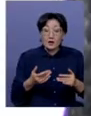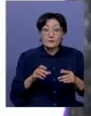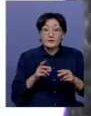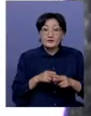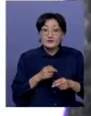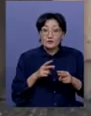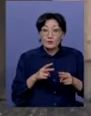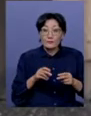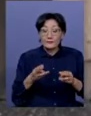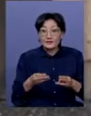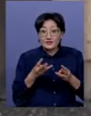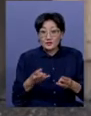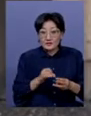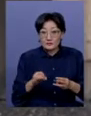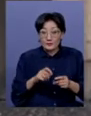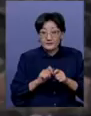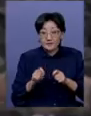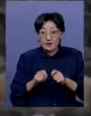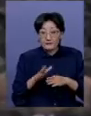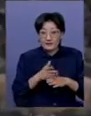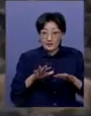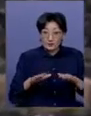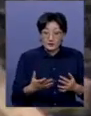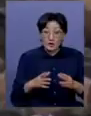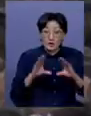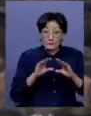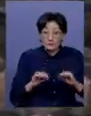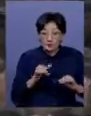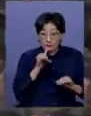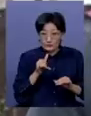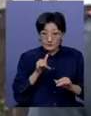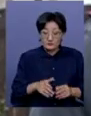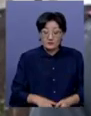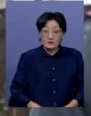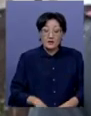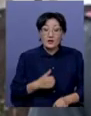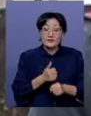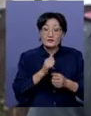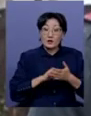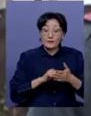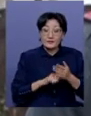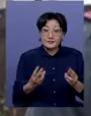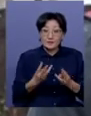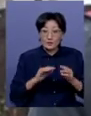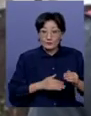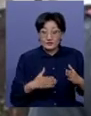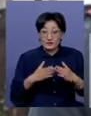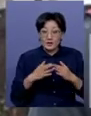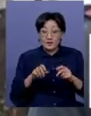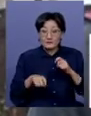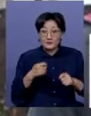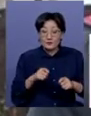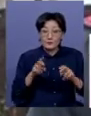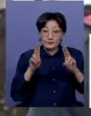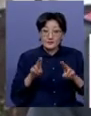Неосторожное обращение с печью и спичками в отдельных случаях. Непотушенная сигарета. Основные причины пожара в жилом секторе – это нарушение